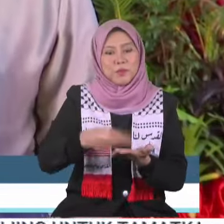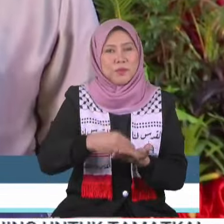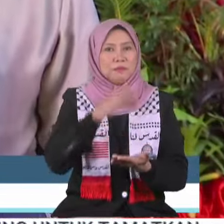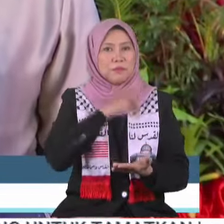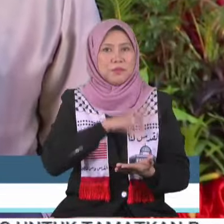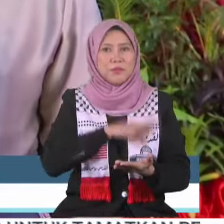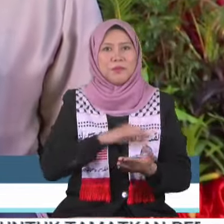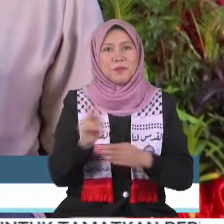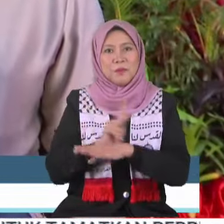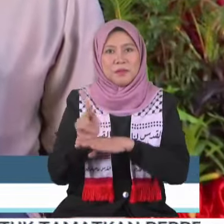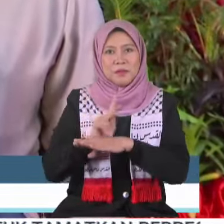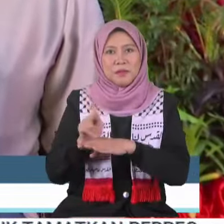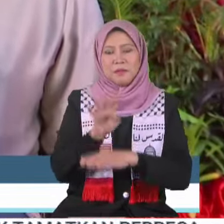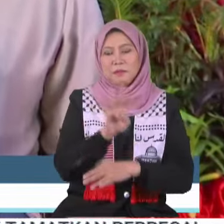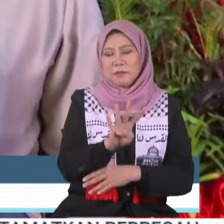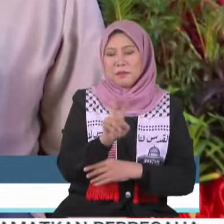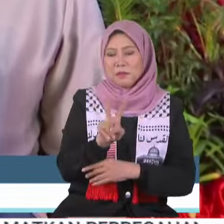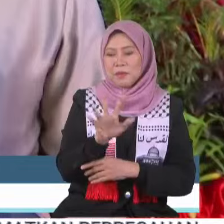koperasi sebanyak